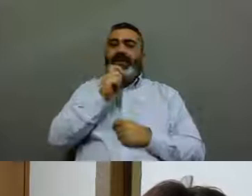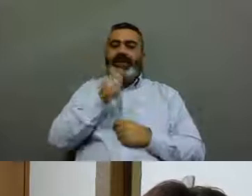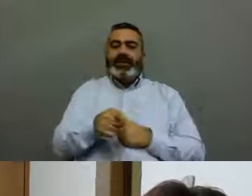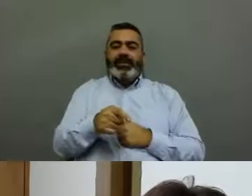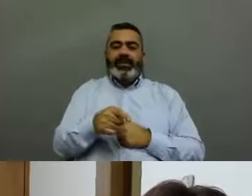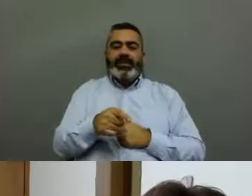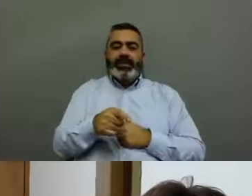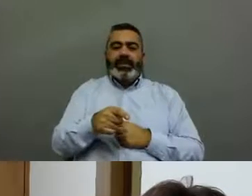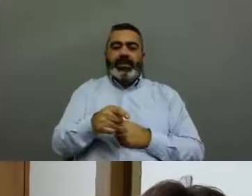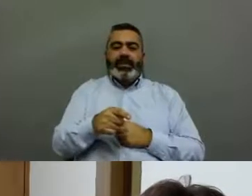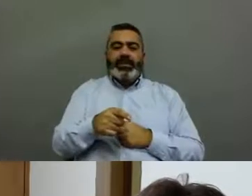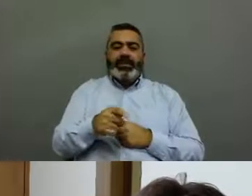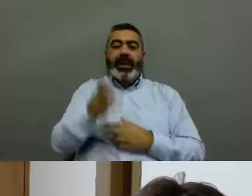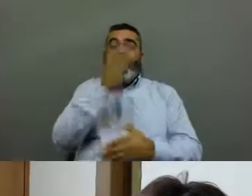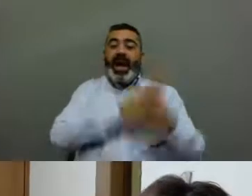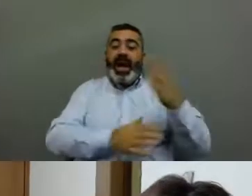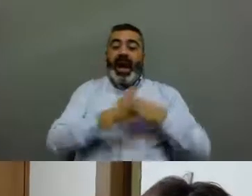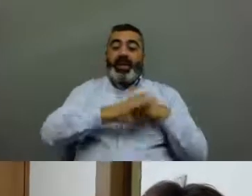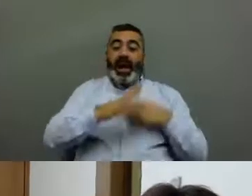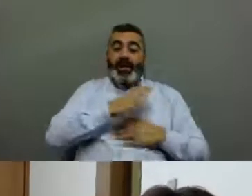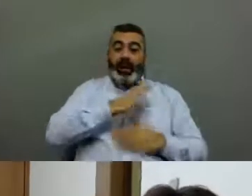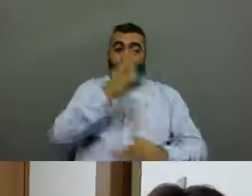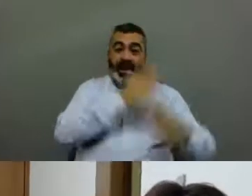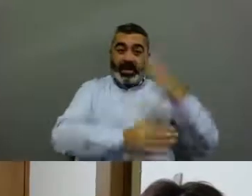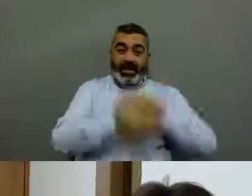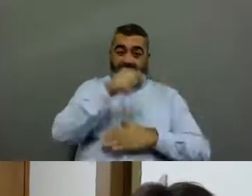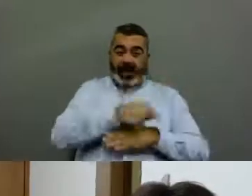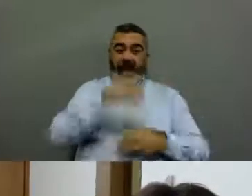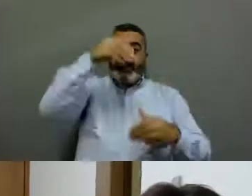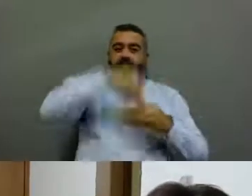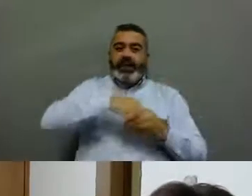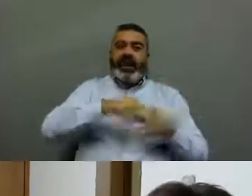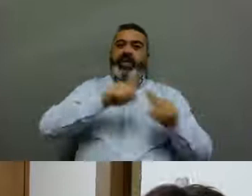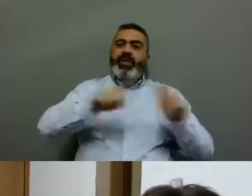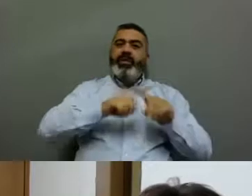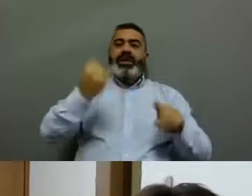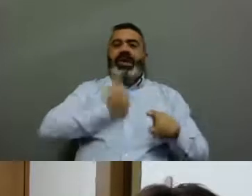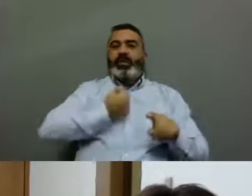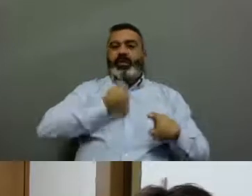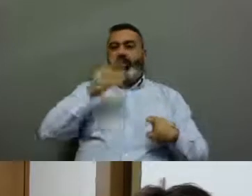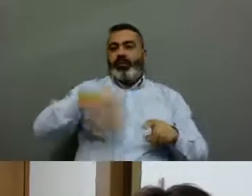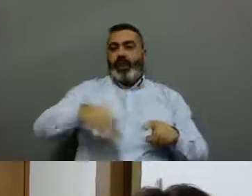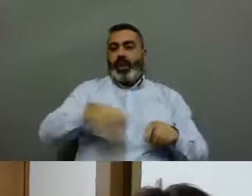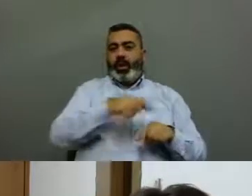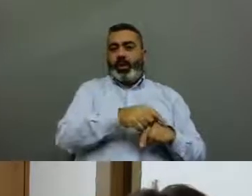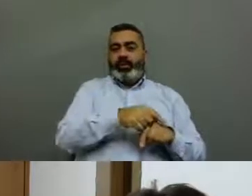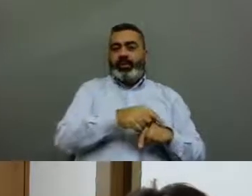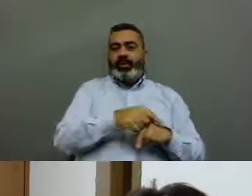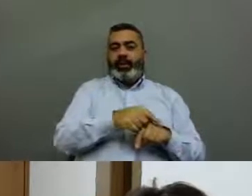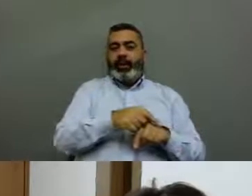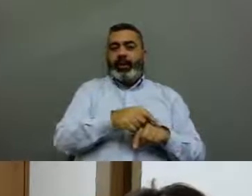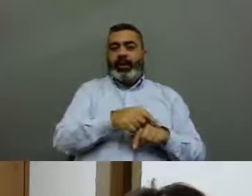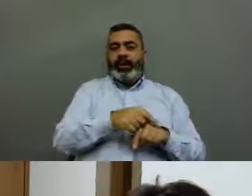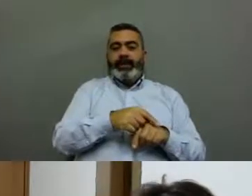με ανάπηρα άτομα με διαφορετικές ταυτότητες φύλου και